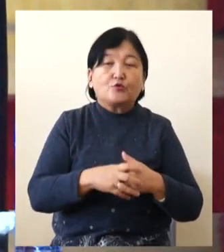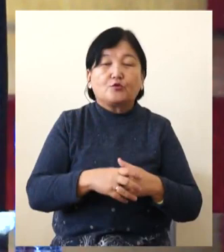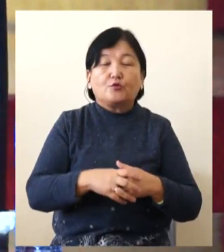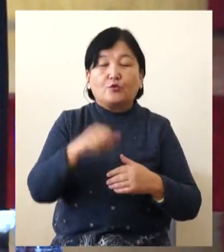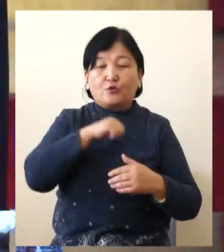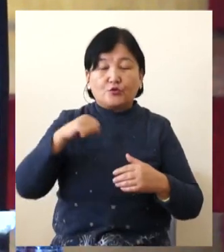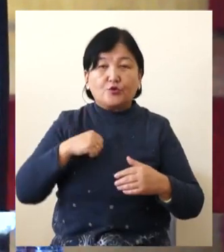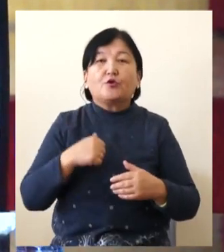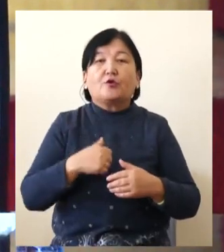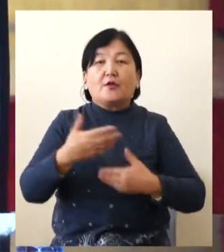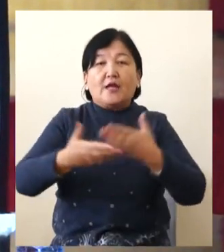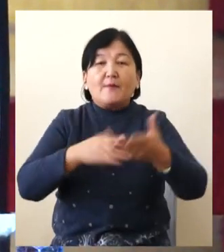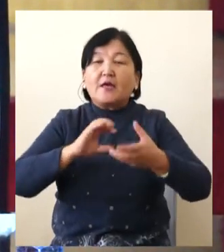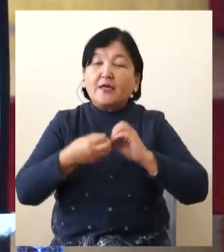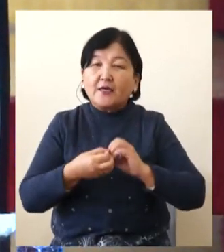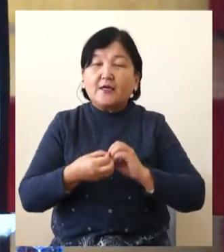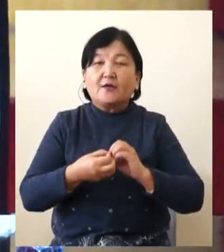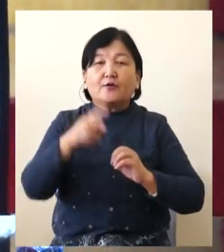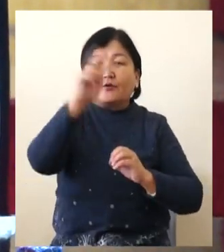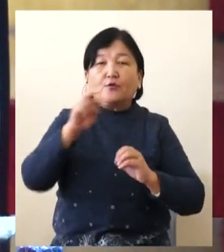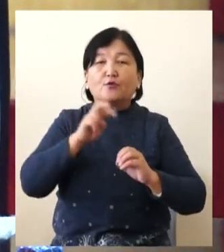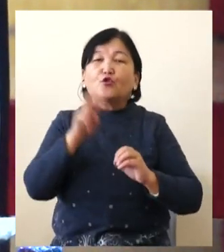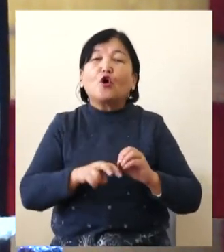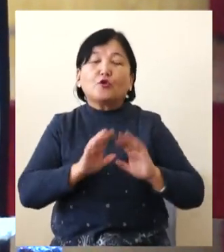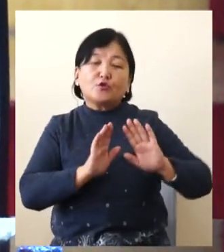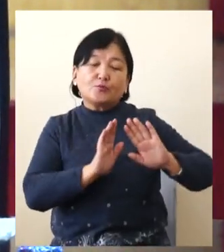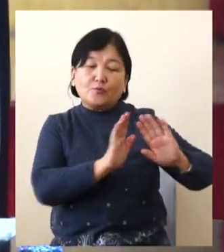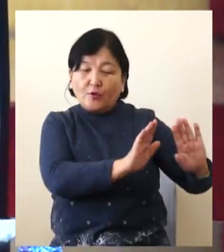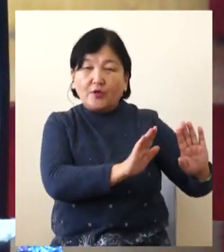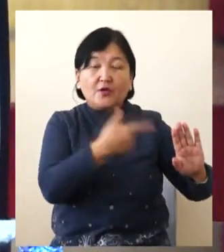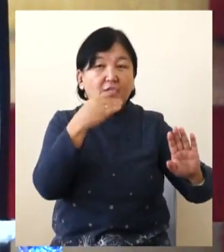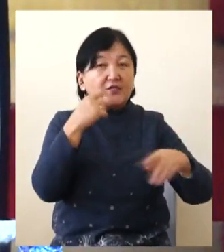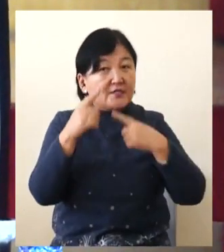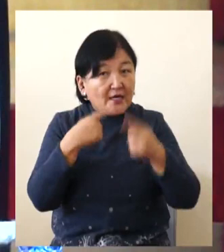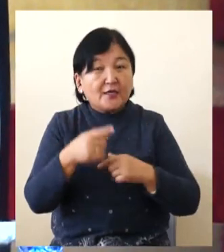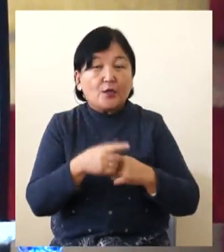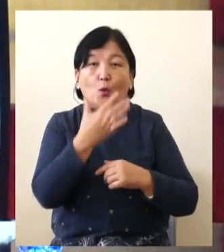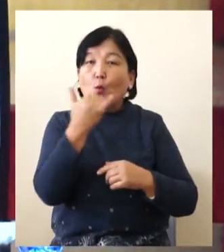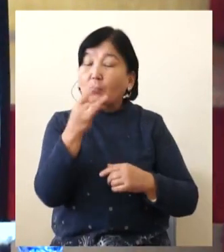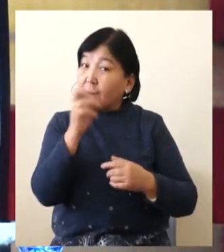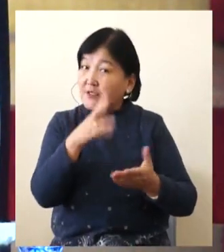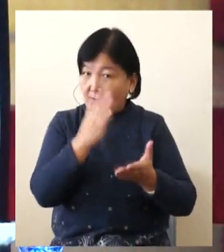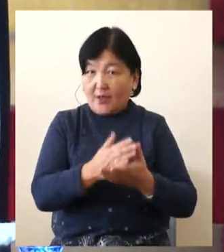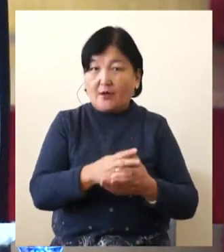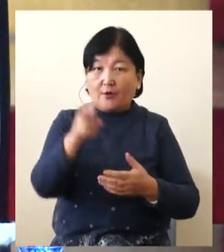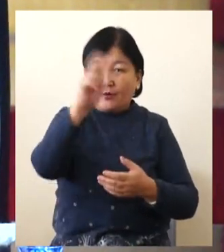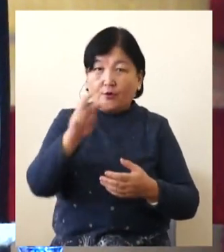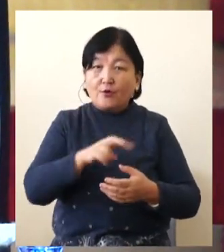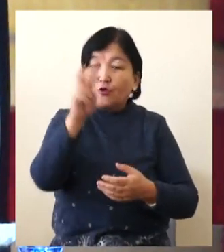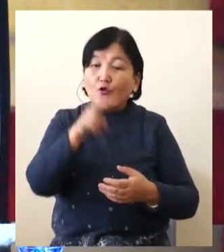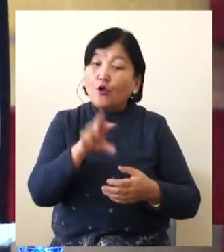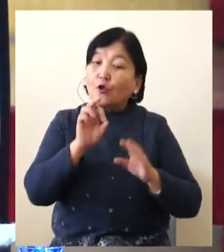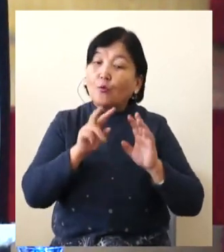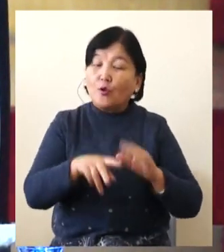8 хий энэ доллароос ангижрий боли энэ гэсэн ийм уур амьсгал орон даяар явж байгаа л да. Доллар бол үнэхээр